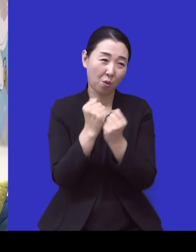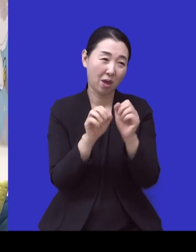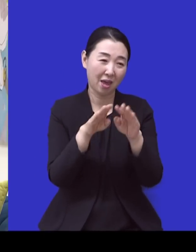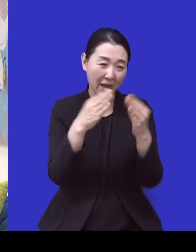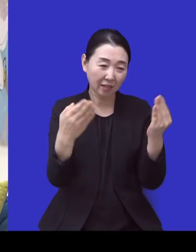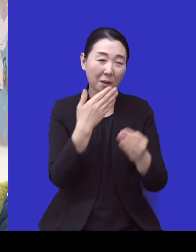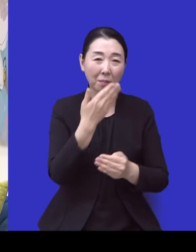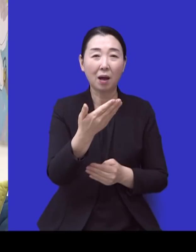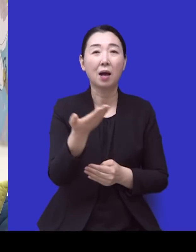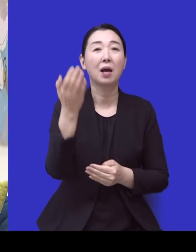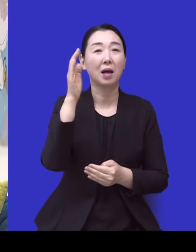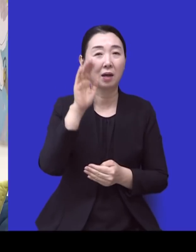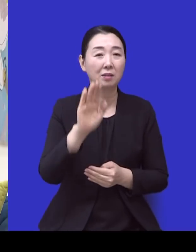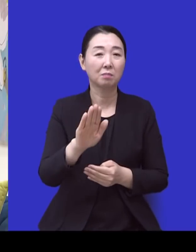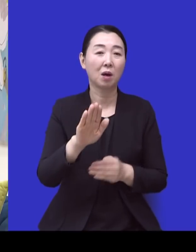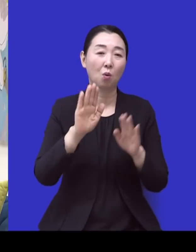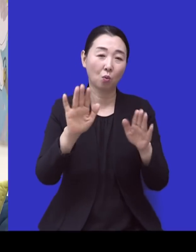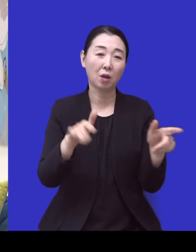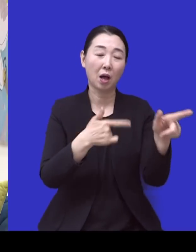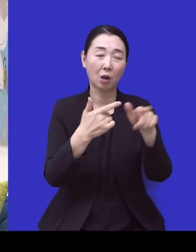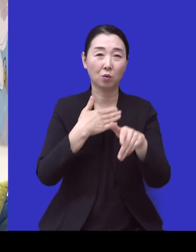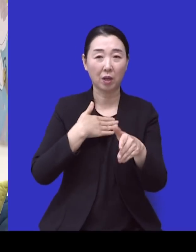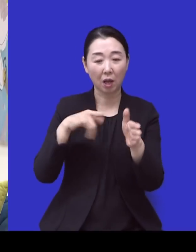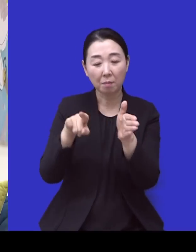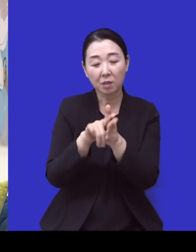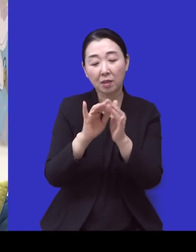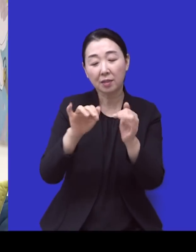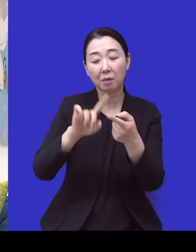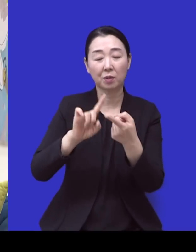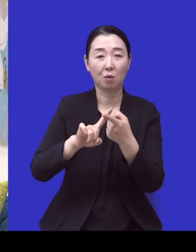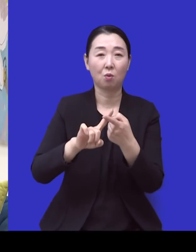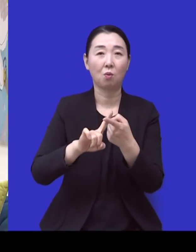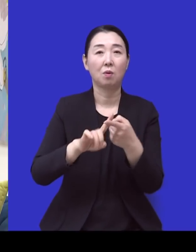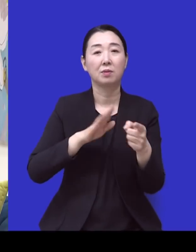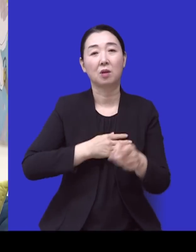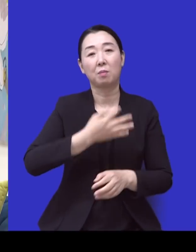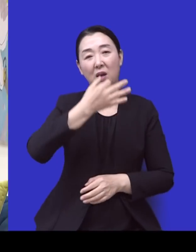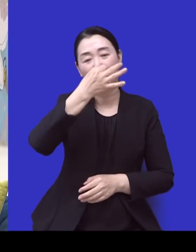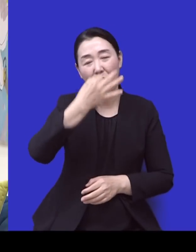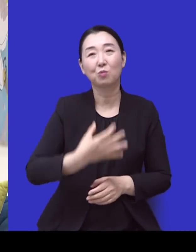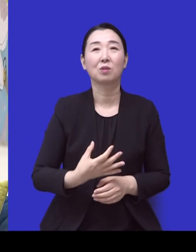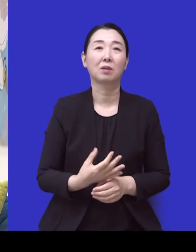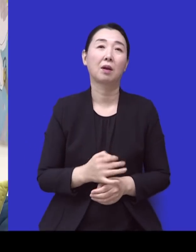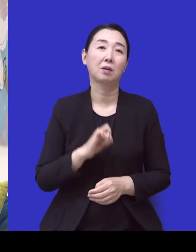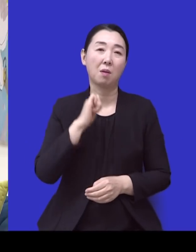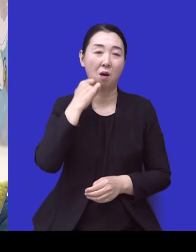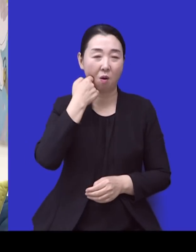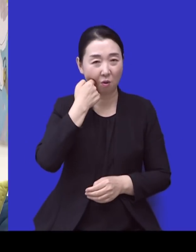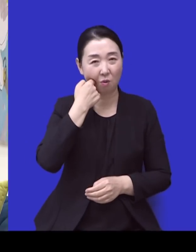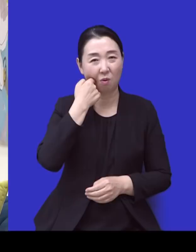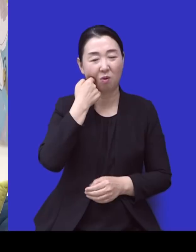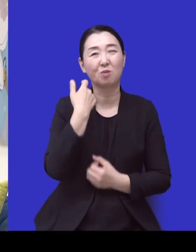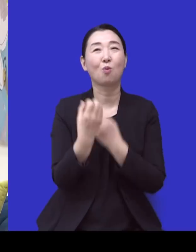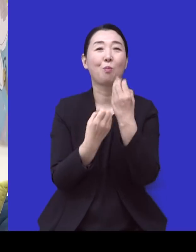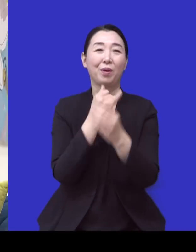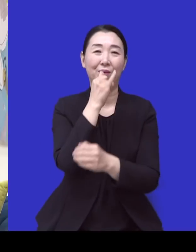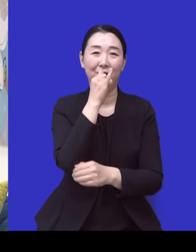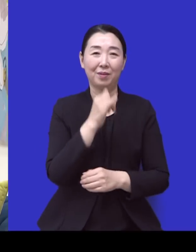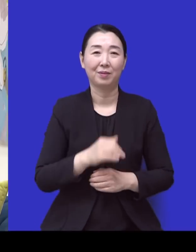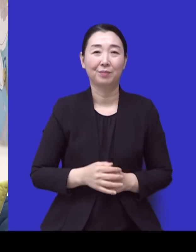있다. 네. 근데 오늘 하루 내가 그리스도인으로서 사는 게 얼마나 힘든지 모르겠다. 얼마나 어려운지 모르겠다. 이런 고백을 하시는